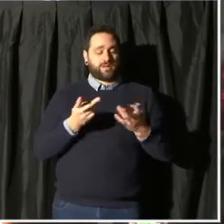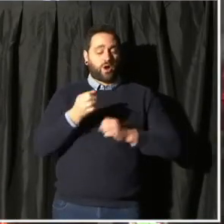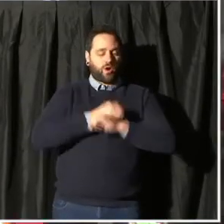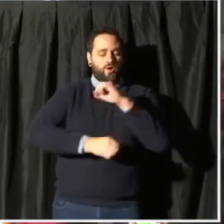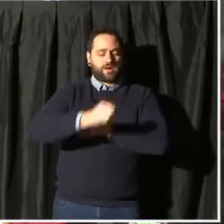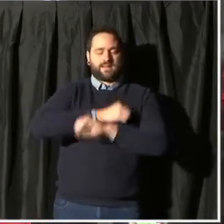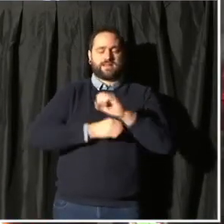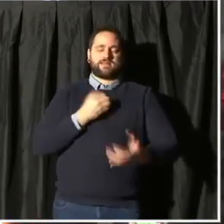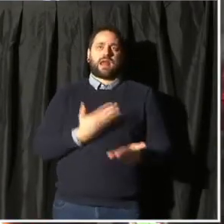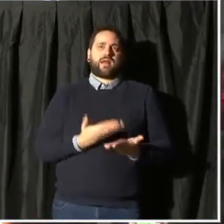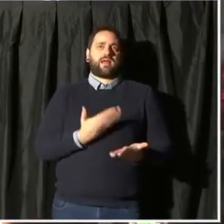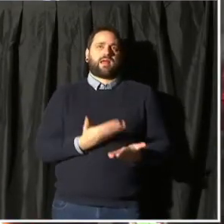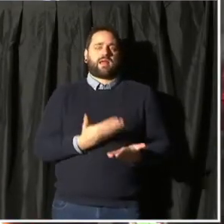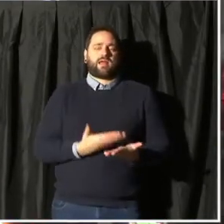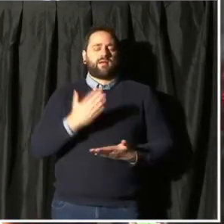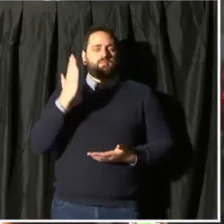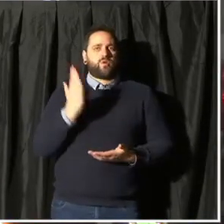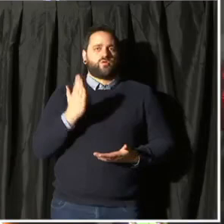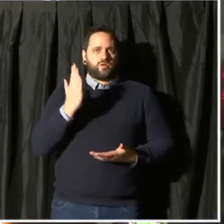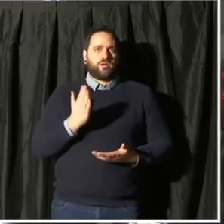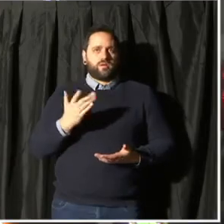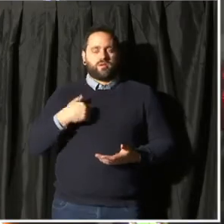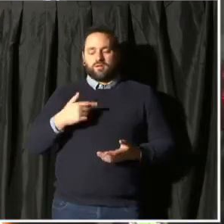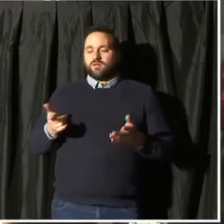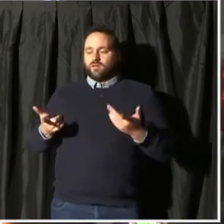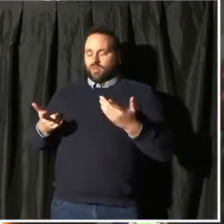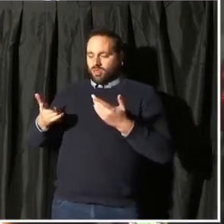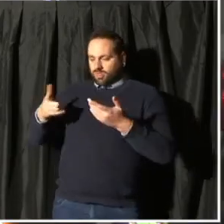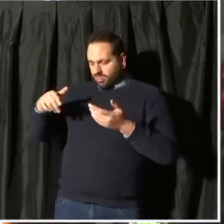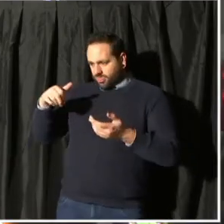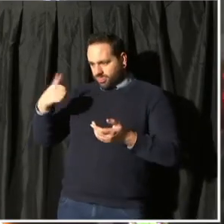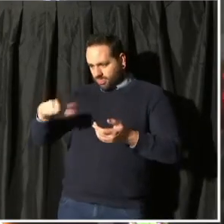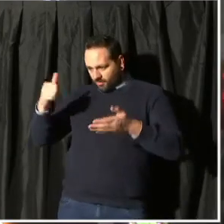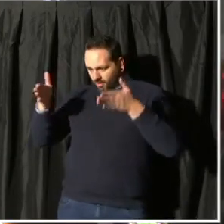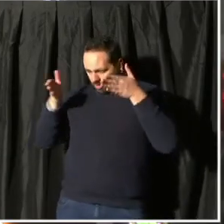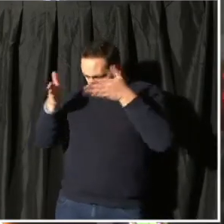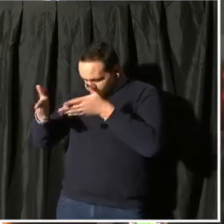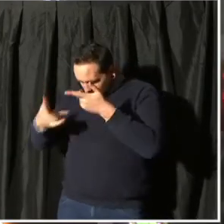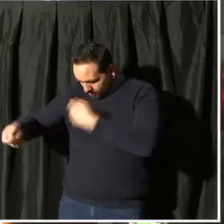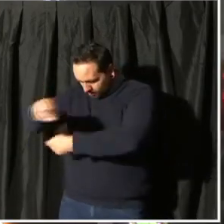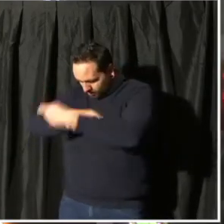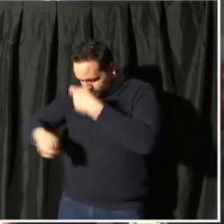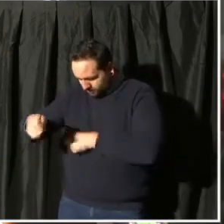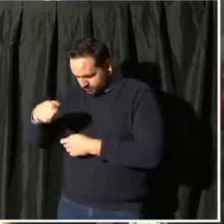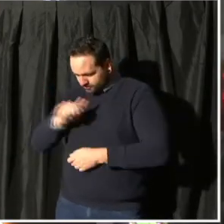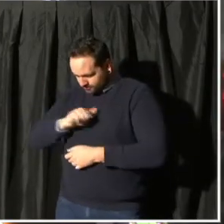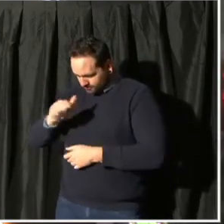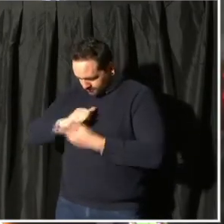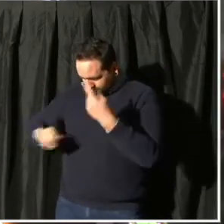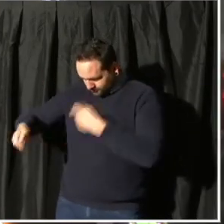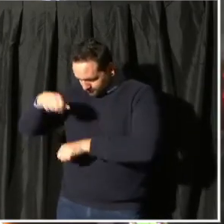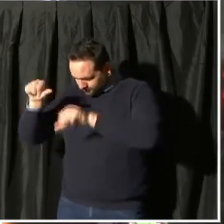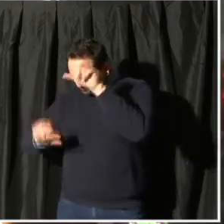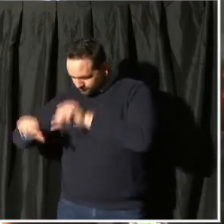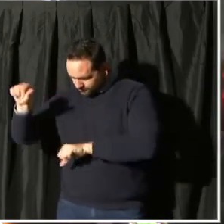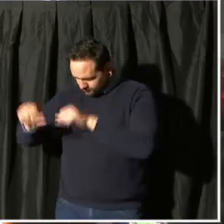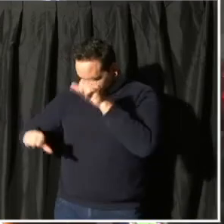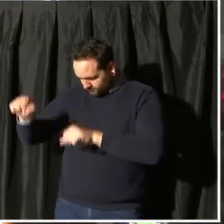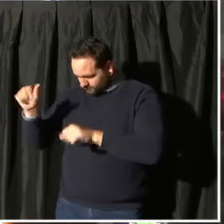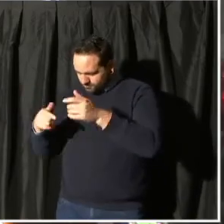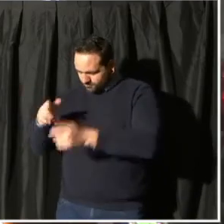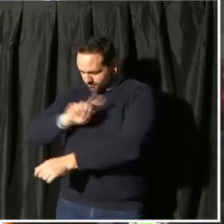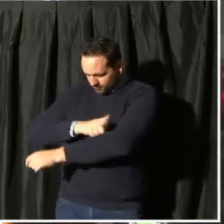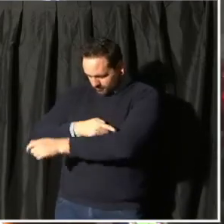sortons l'énergie marchand sortons donc de ce marché qui dans cette concurrence libre et non faussée